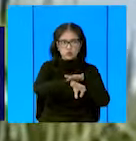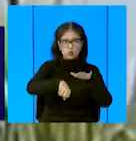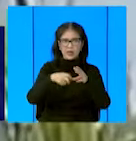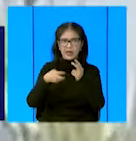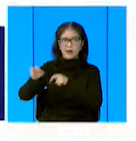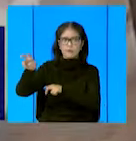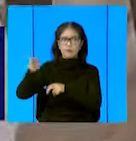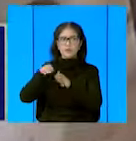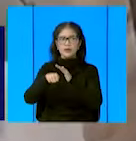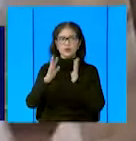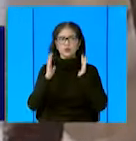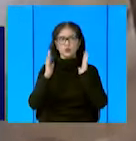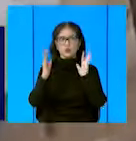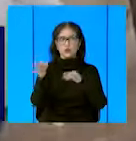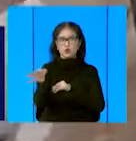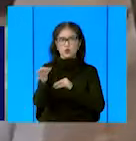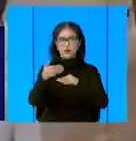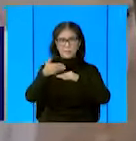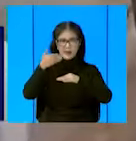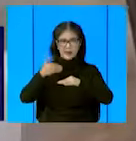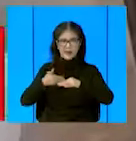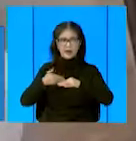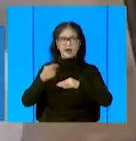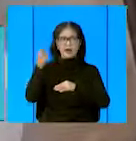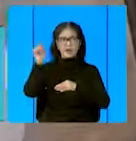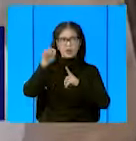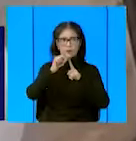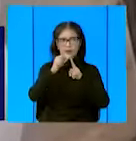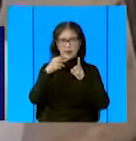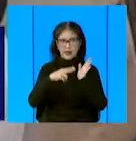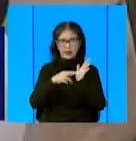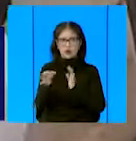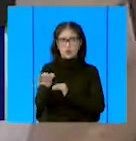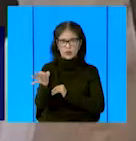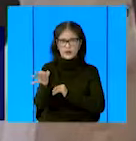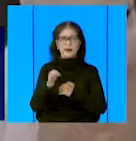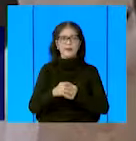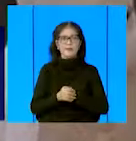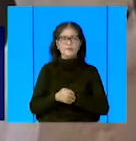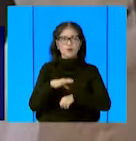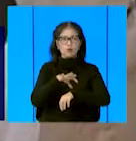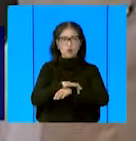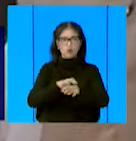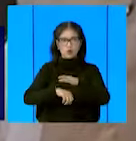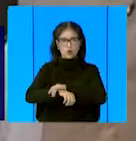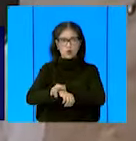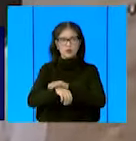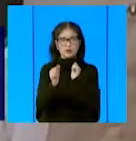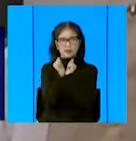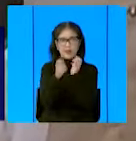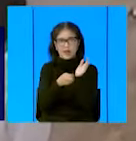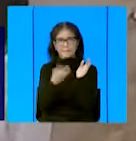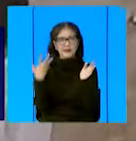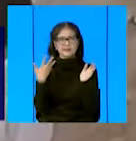ke kawasan hutan kota di belakang kantor PN Sarolangun. Sandit kabur setelah melepas borgol yang mengikat tangannya dengan salah satu